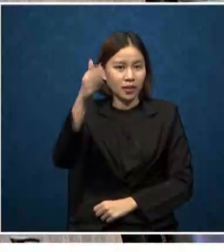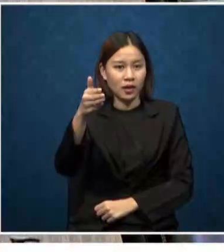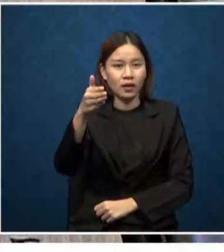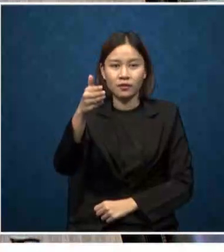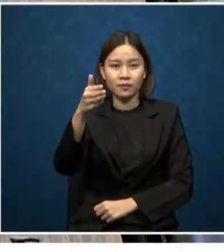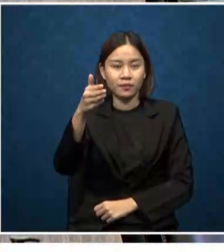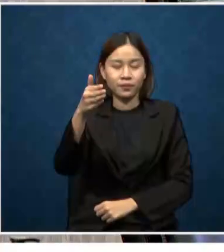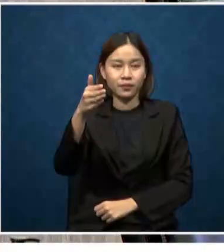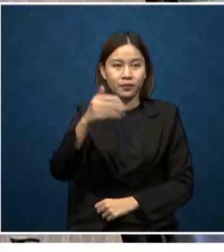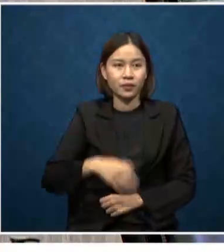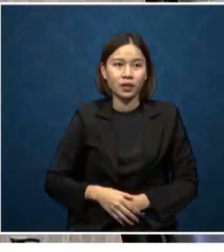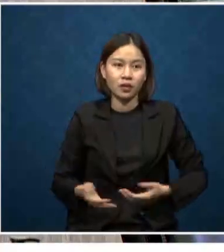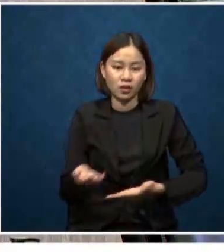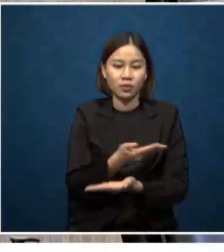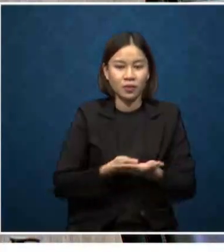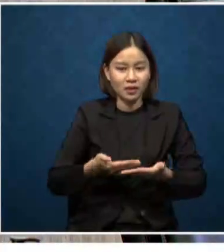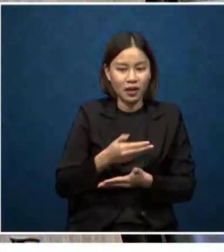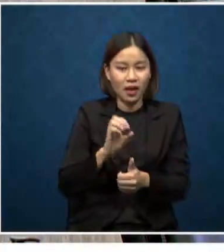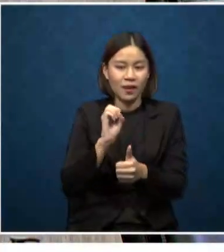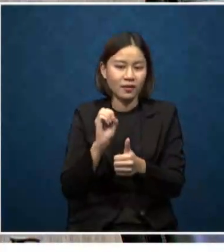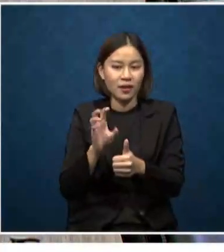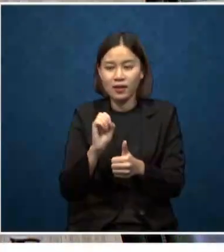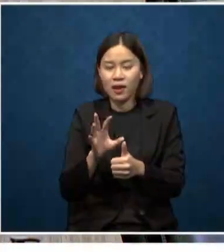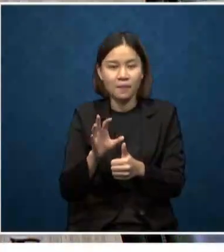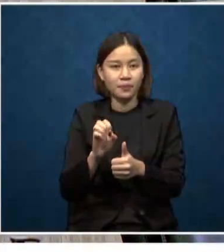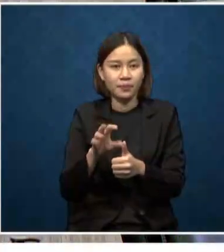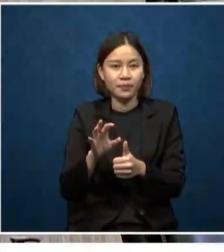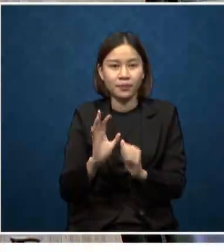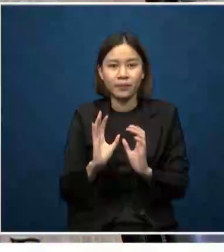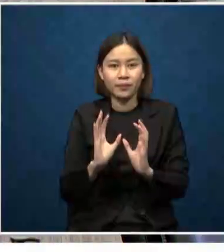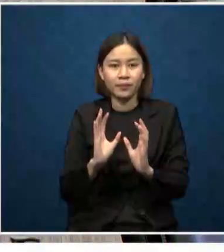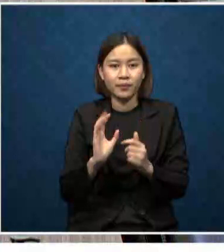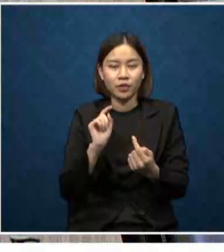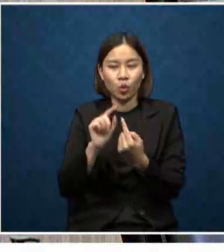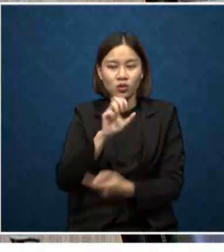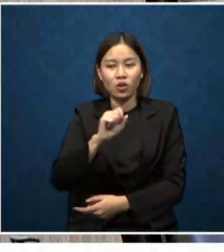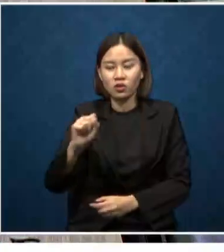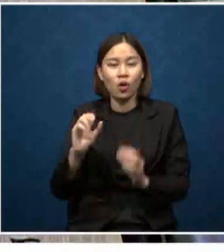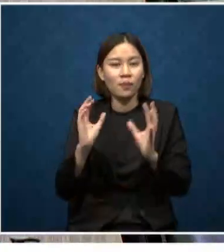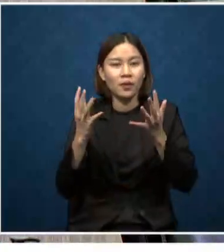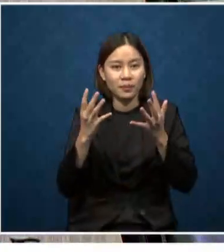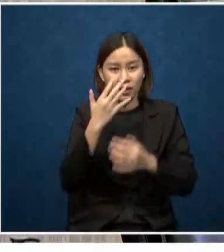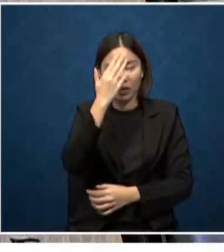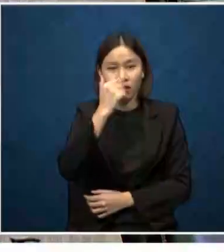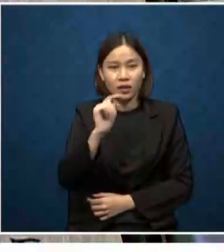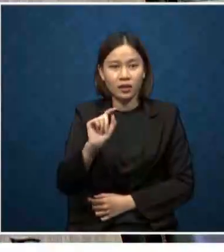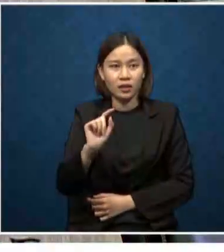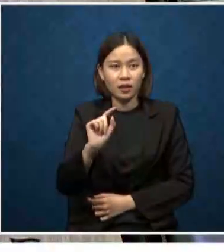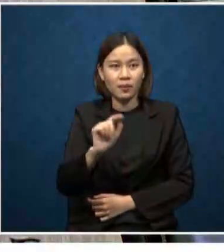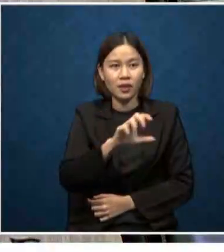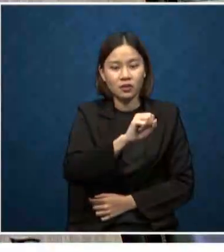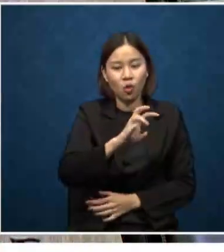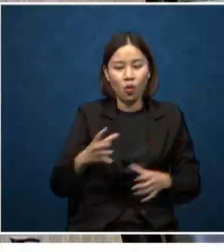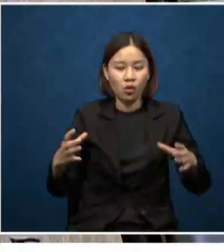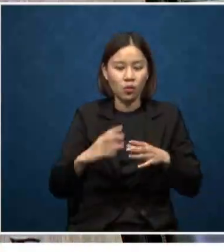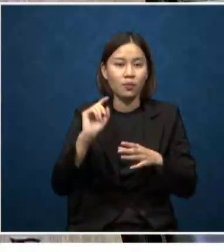ได้อยู่เพื่อที่จะให้ความคิดเห็นหือให้ข้อเสนอแนะต่อสสสอีกแล้วก็คงจะเป็นพฤษภา